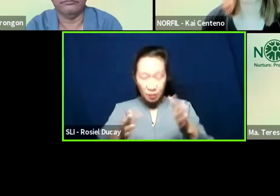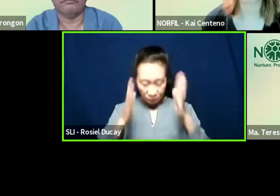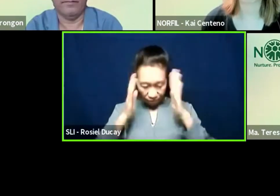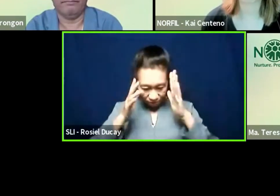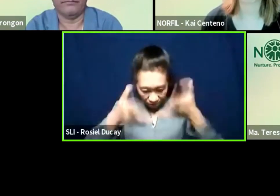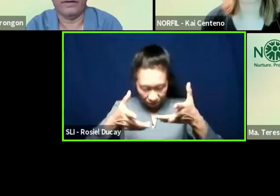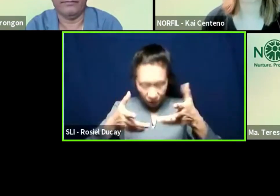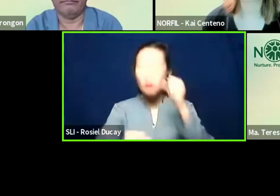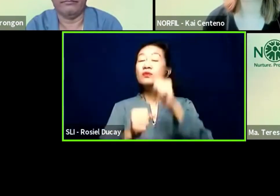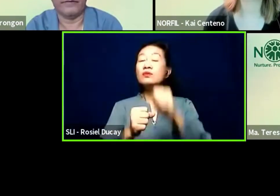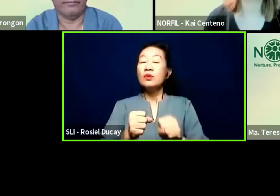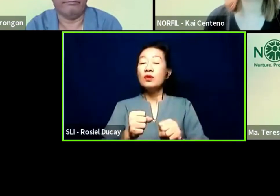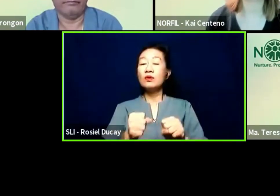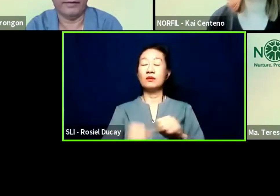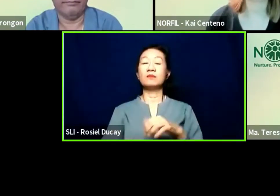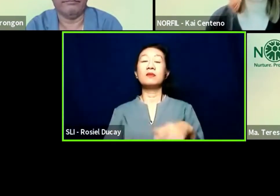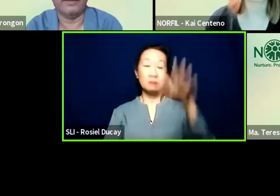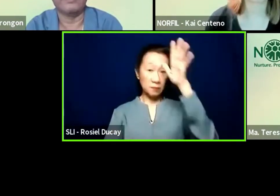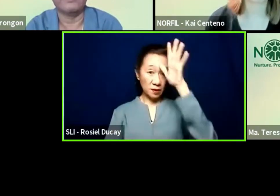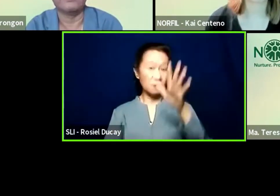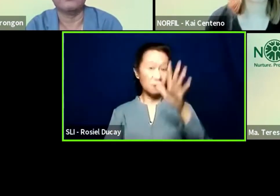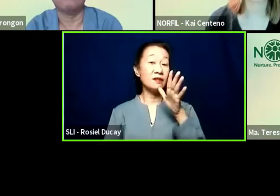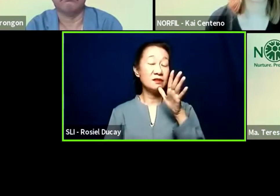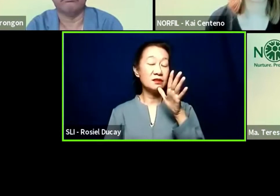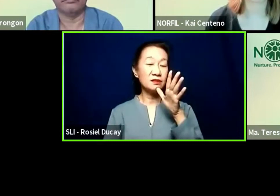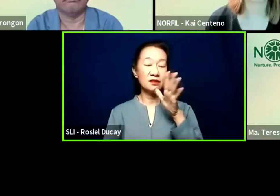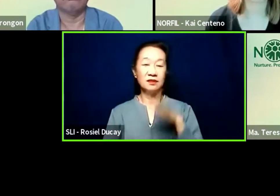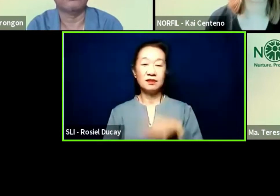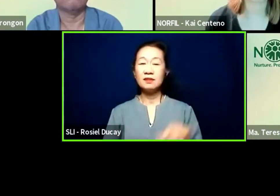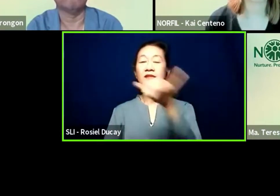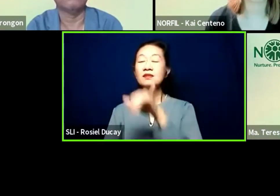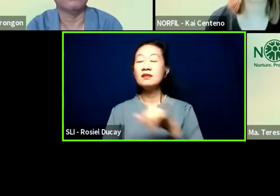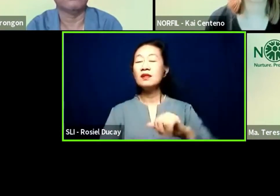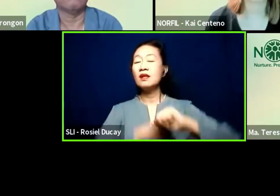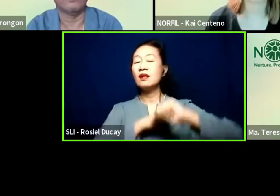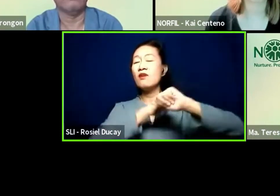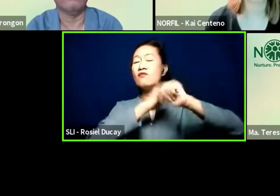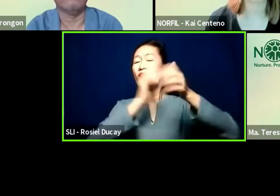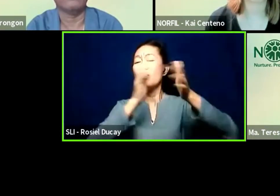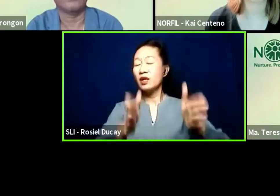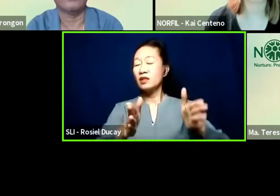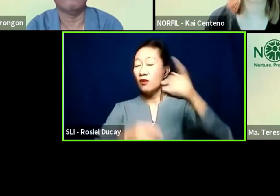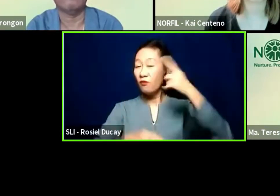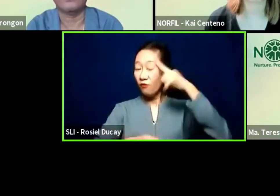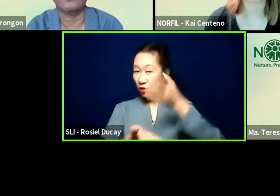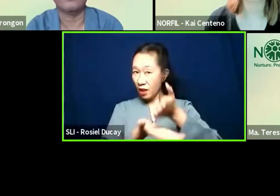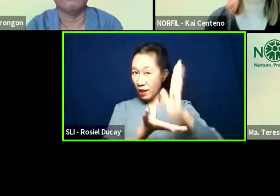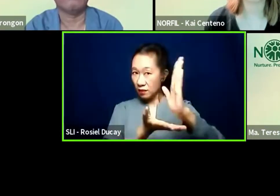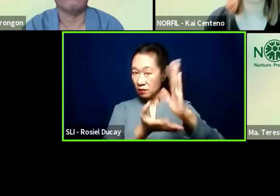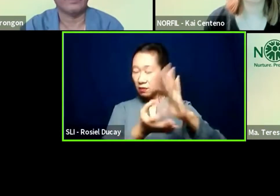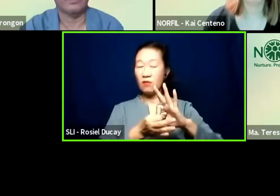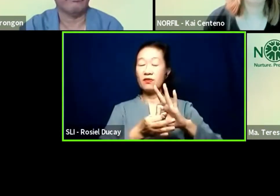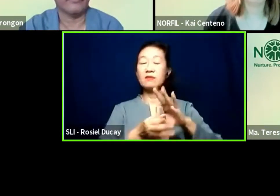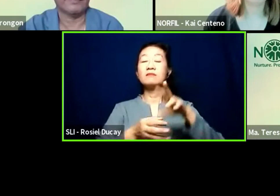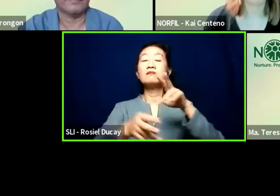No? So mga magulang, mga kapwa advocates para sa karapatan ng mga taong